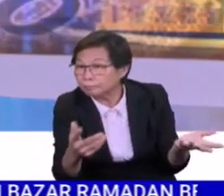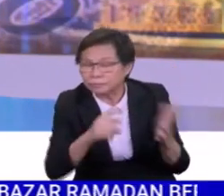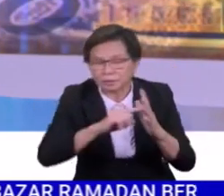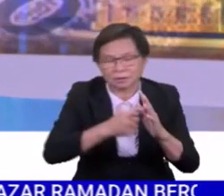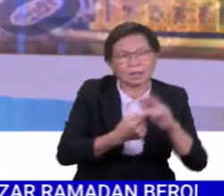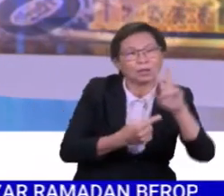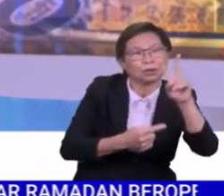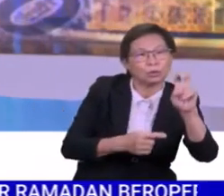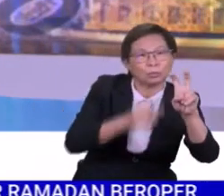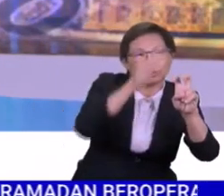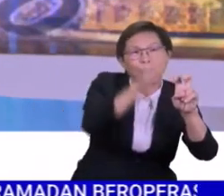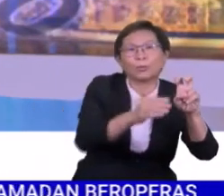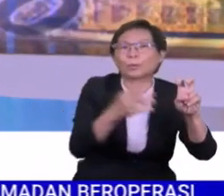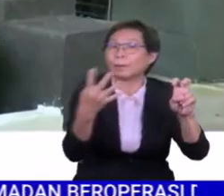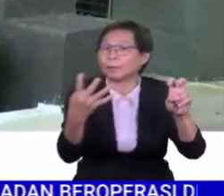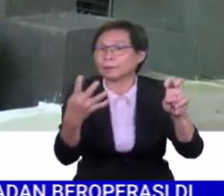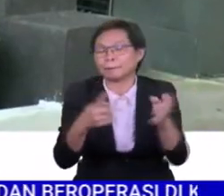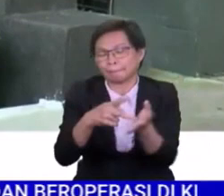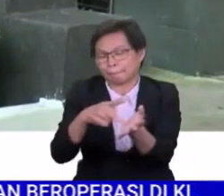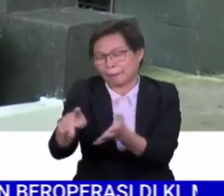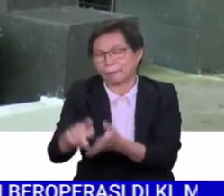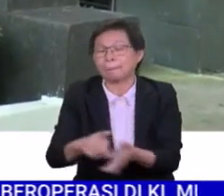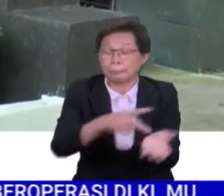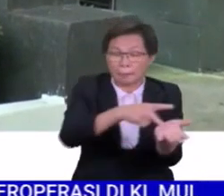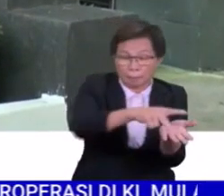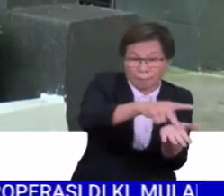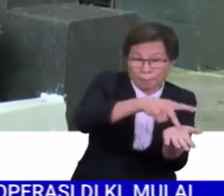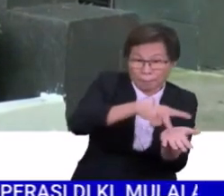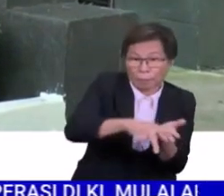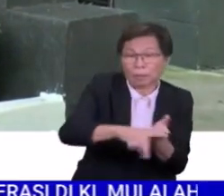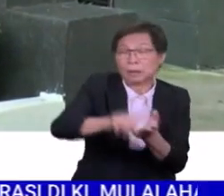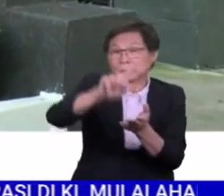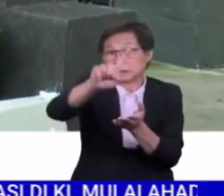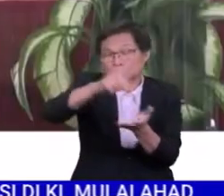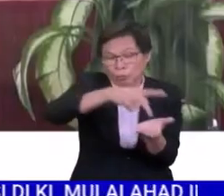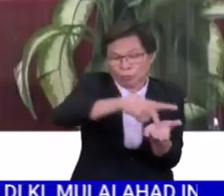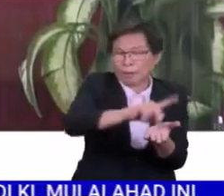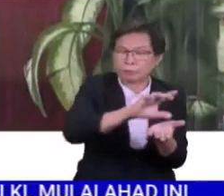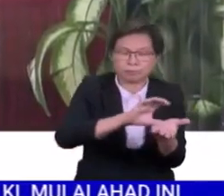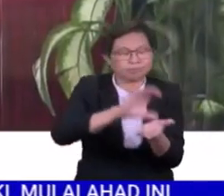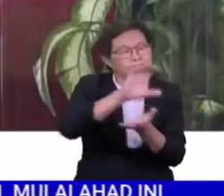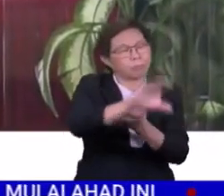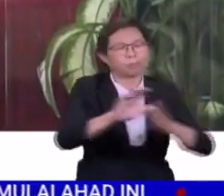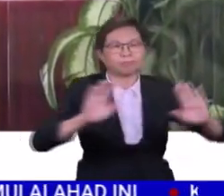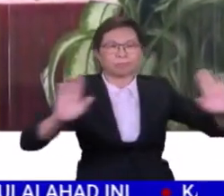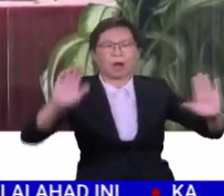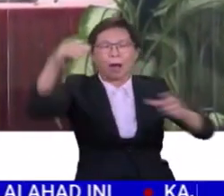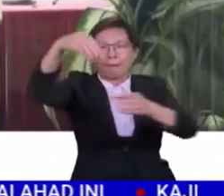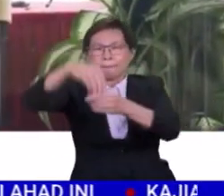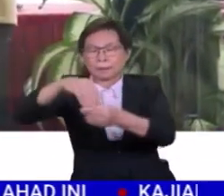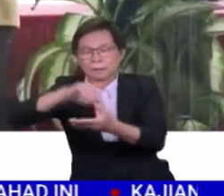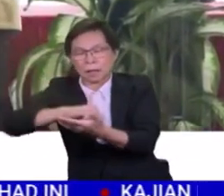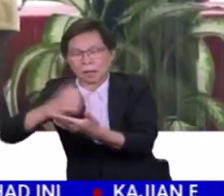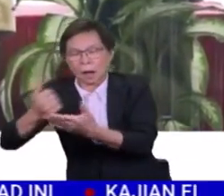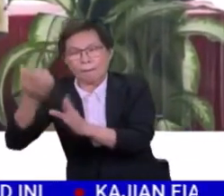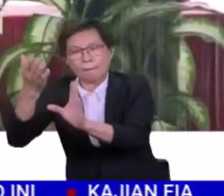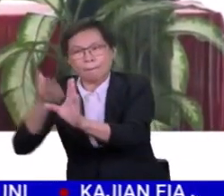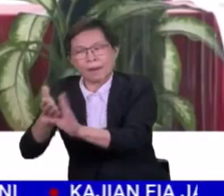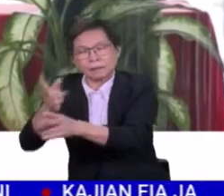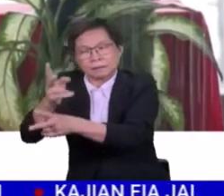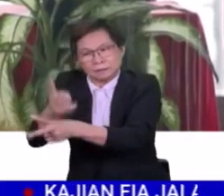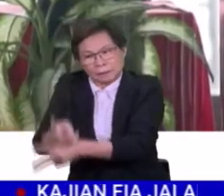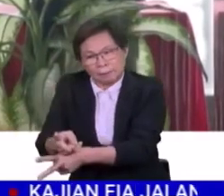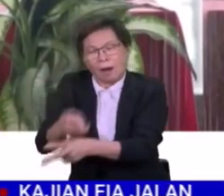20april pembayaran dilakukan dalam satu bayaran sahaja dan dikreditkan ke dalam account bank